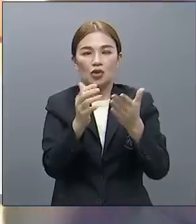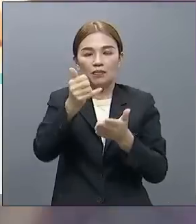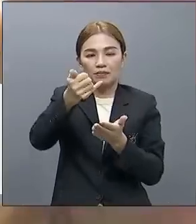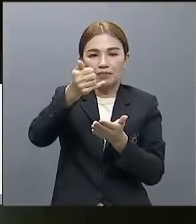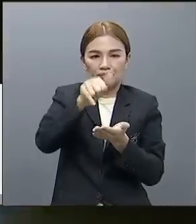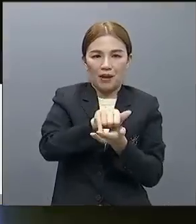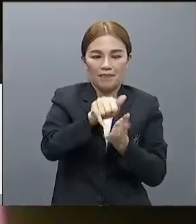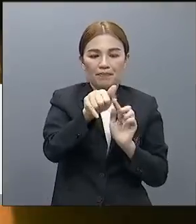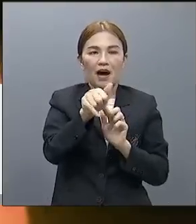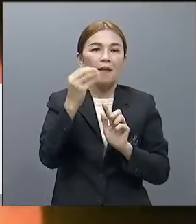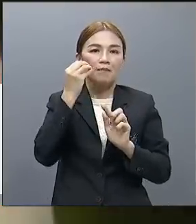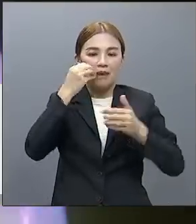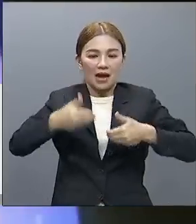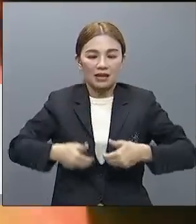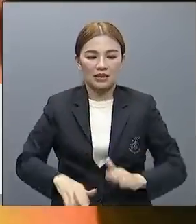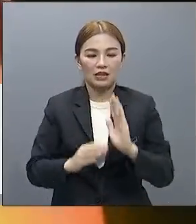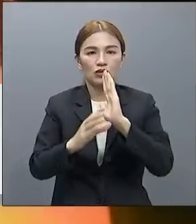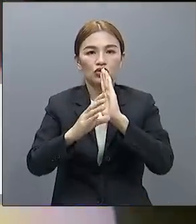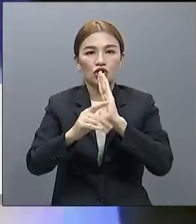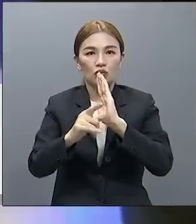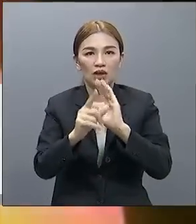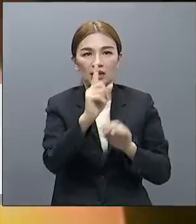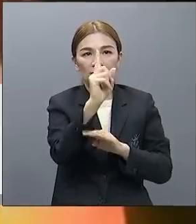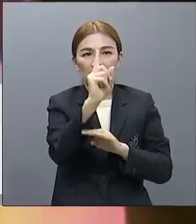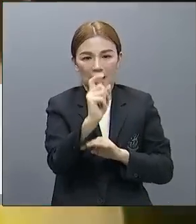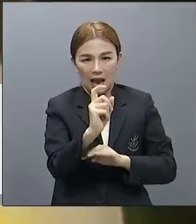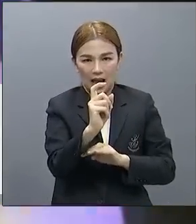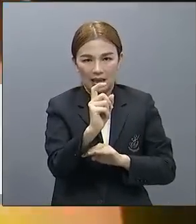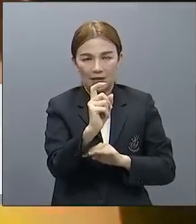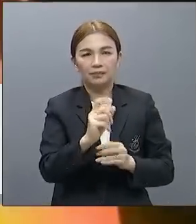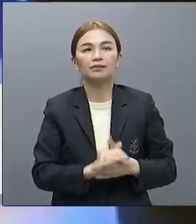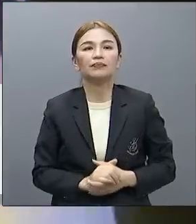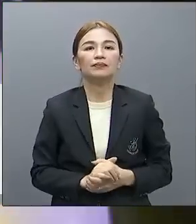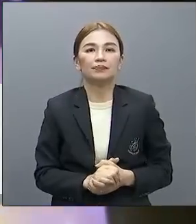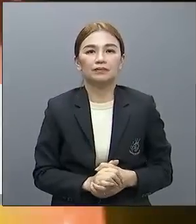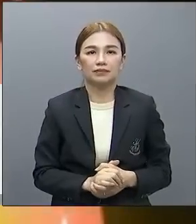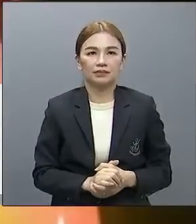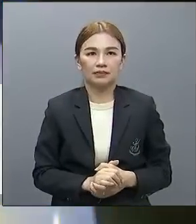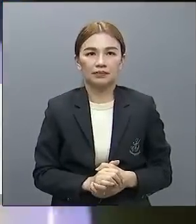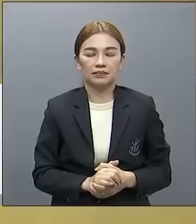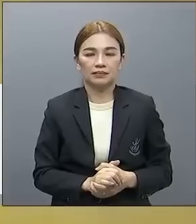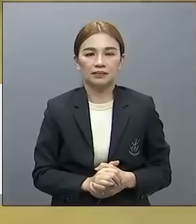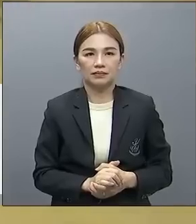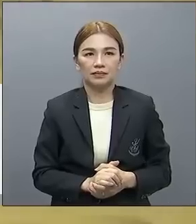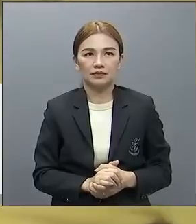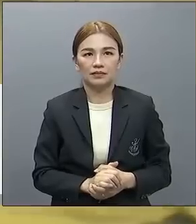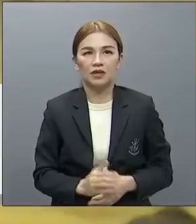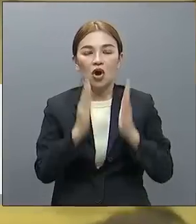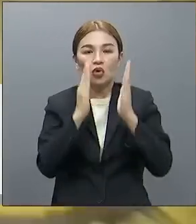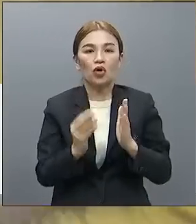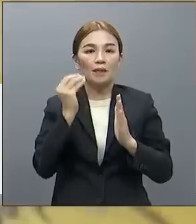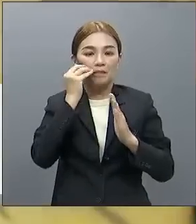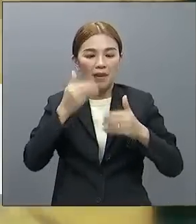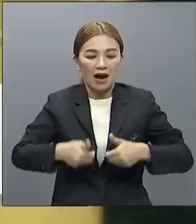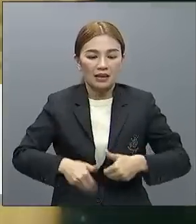สายชาวจังหวัดชลบุรีเสียชีวิตทันทีในที่เกิดเหตุค่ะนายสุสวัสดิ์พหลยุทธชาวจังหวัดสุโขทัย